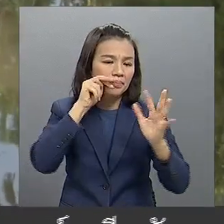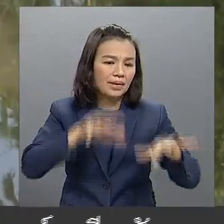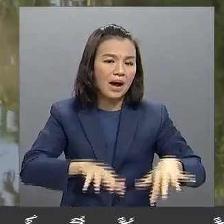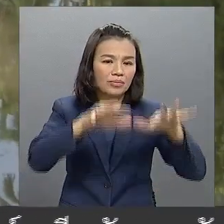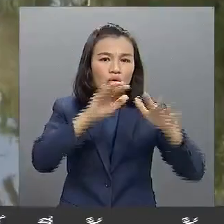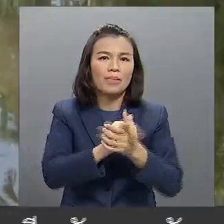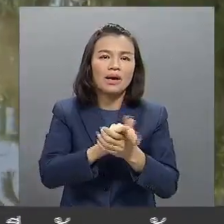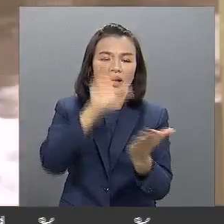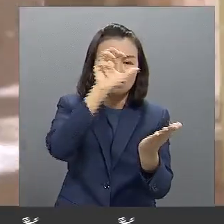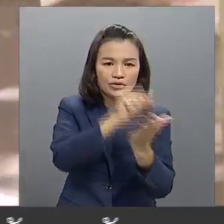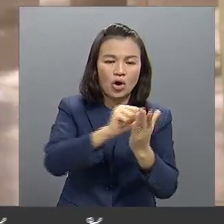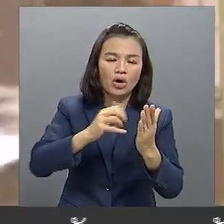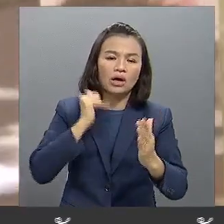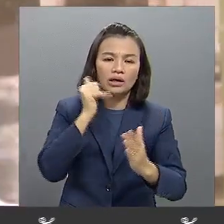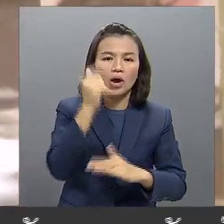องพักค่ะ